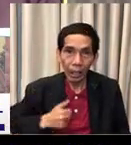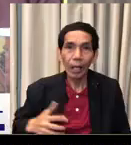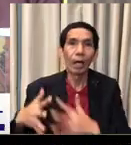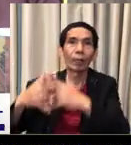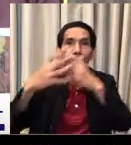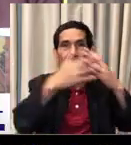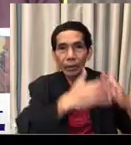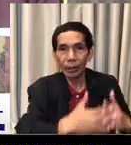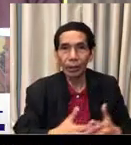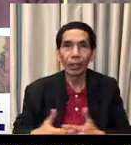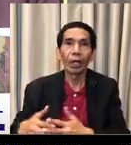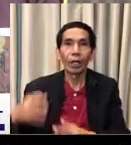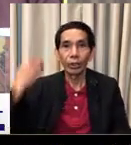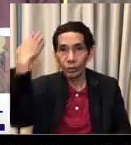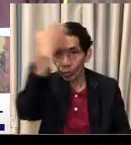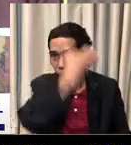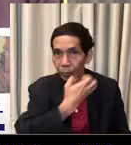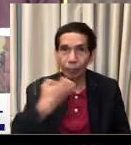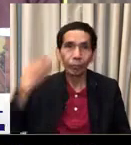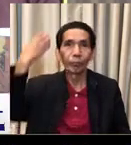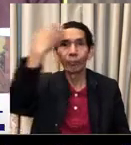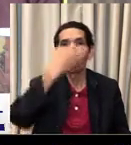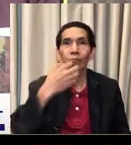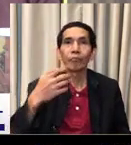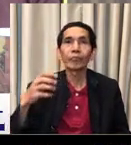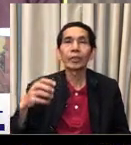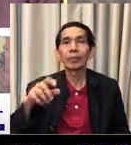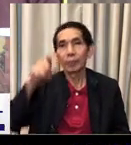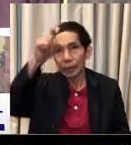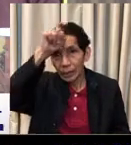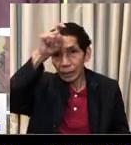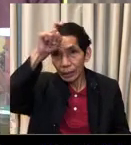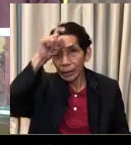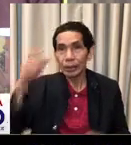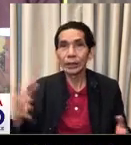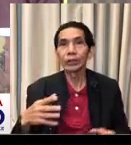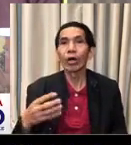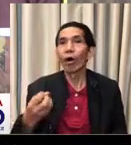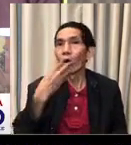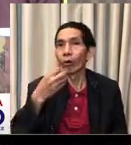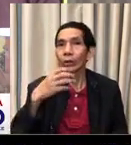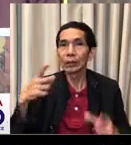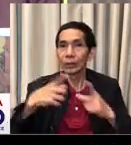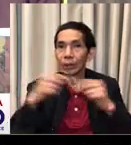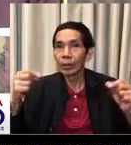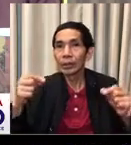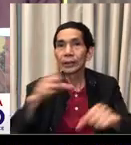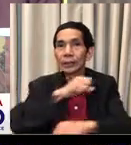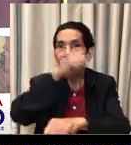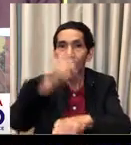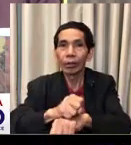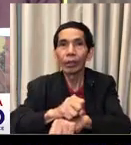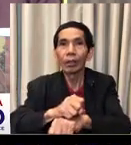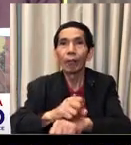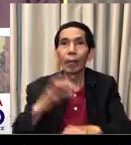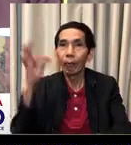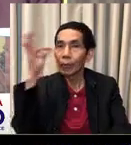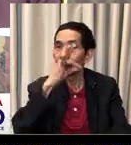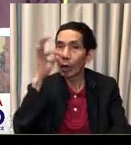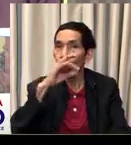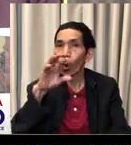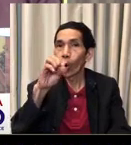Amerika, Europa, Middle East, no? Dito sa Hong Kong, sa Japan, sa Singapore, mga